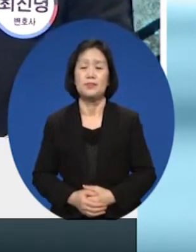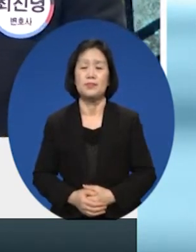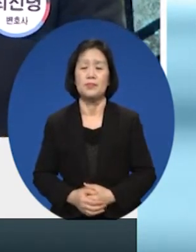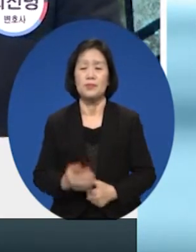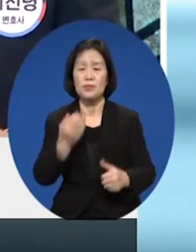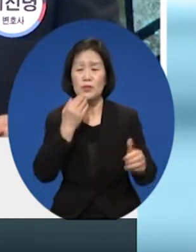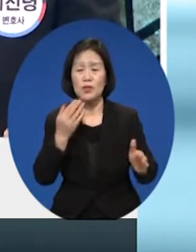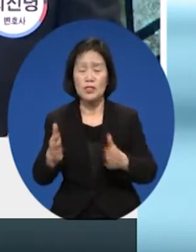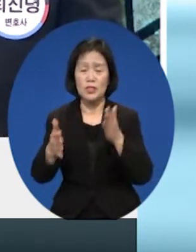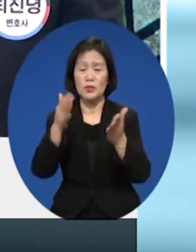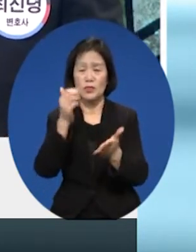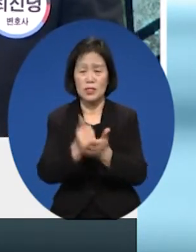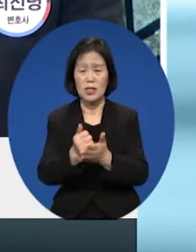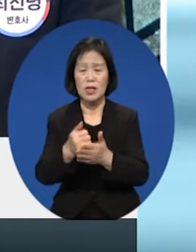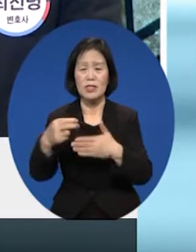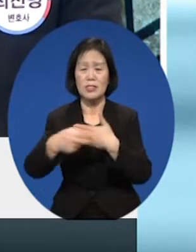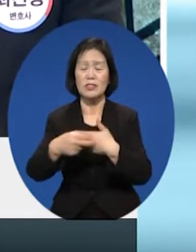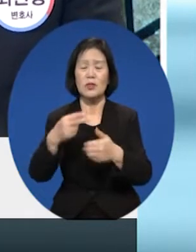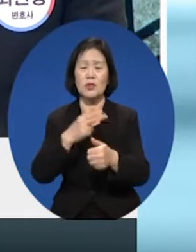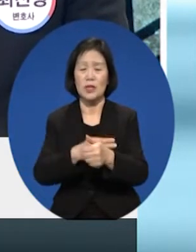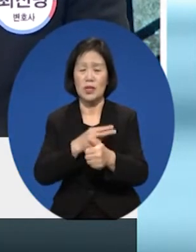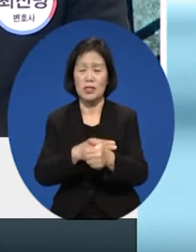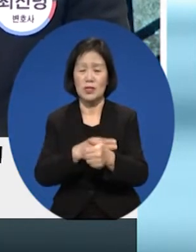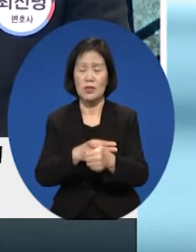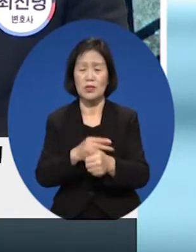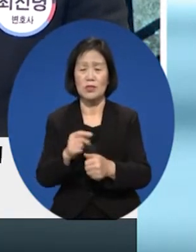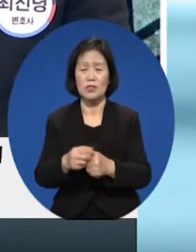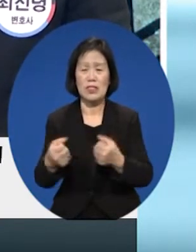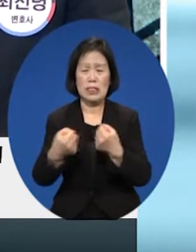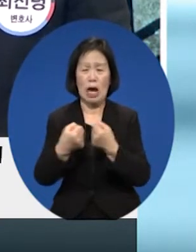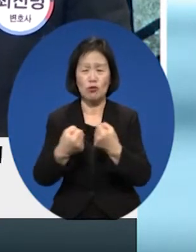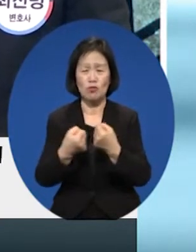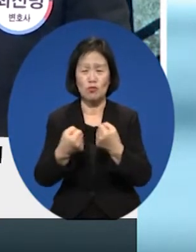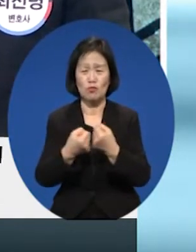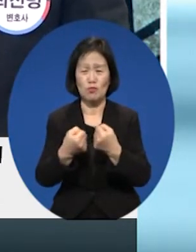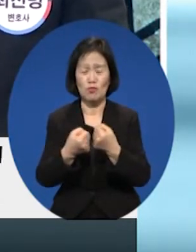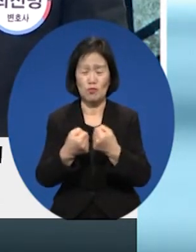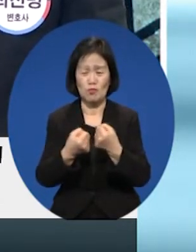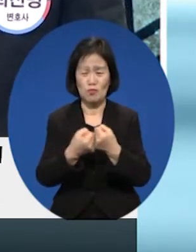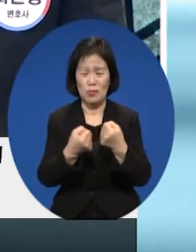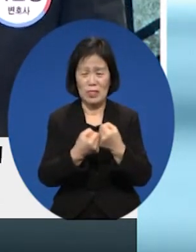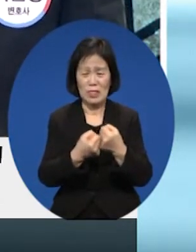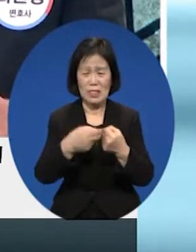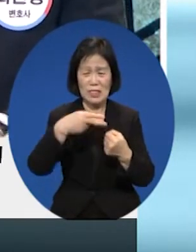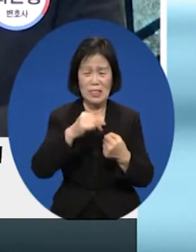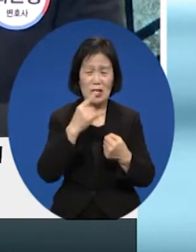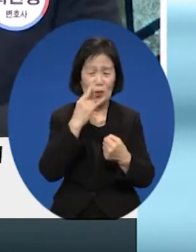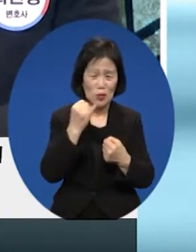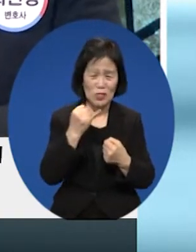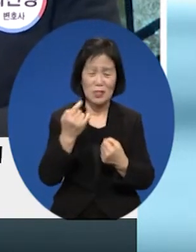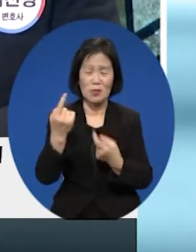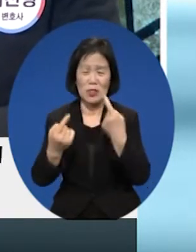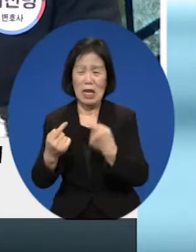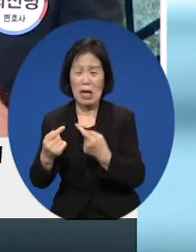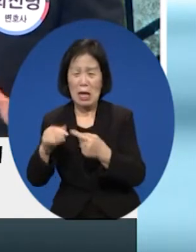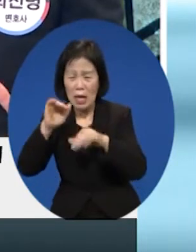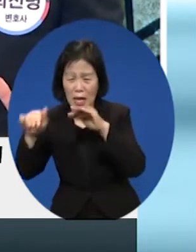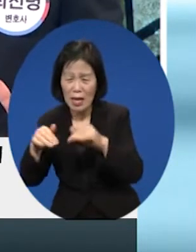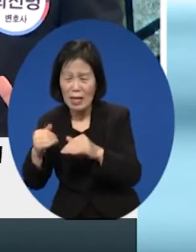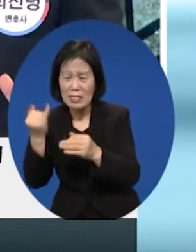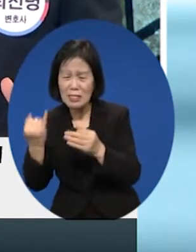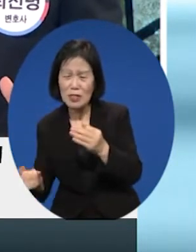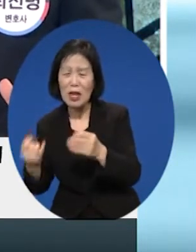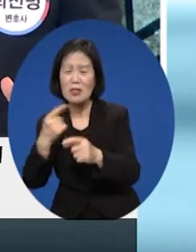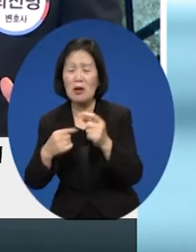이재명 경기지사에 대해서 아마 의료계 같은 경우에는 어떻게 보면 싸운 거는 시어머니보다 그 옆에 참견하는 이 신의가 더 밉다라는 그런